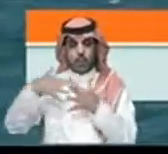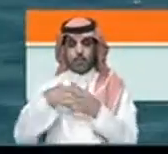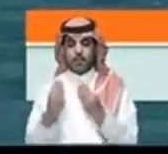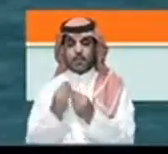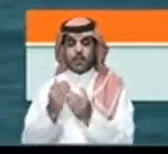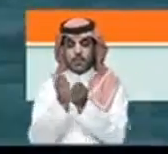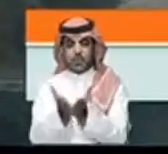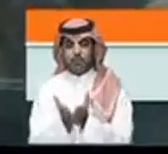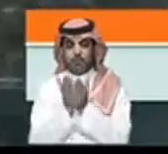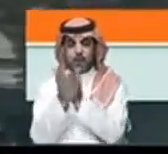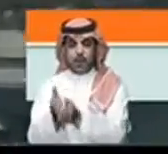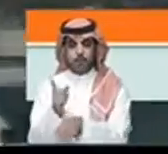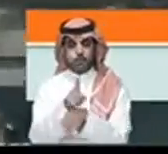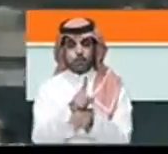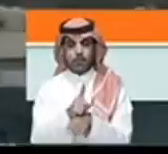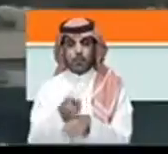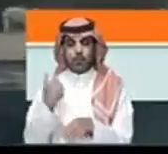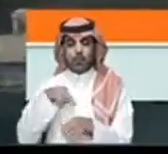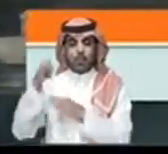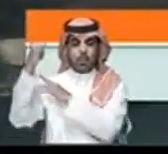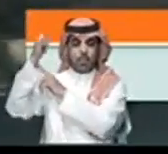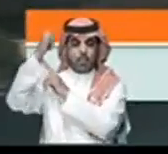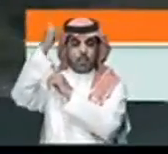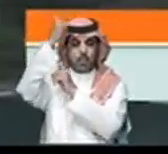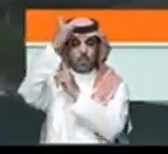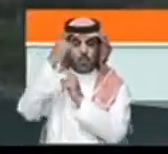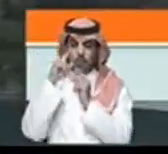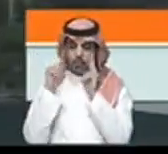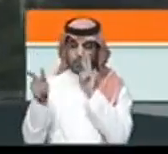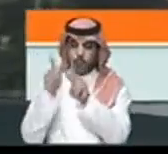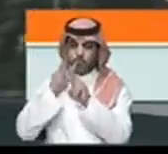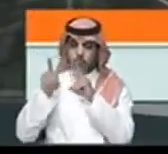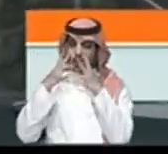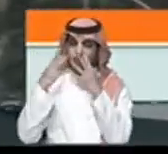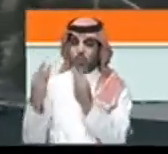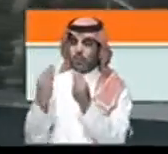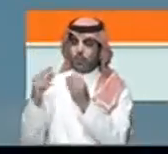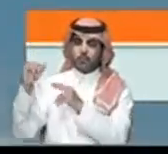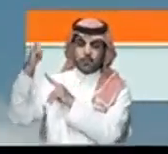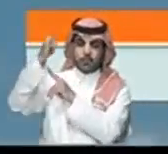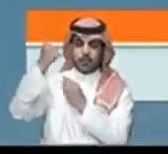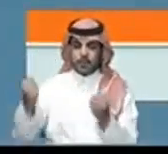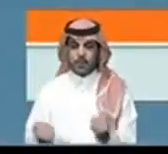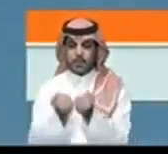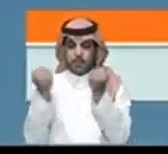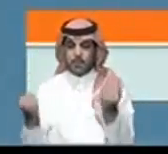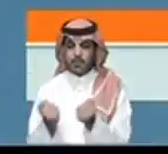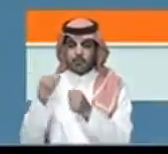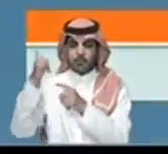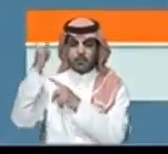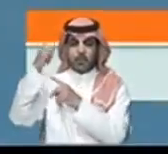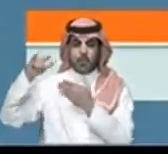سفن حربيه في الخليج الى جانب الاستعراضات الجويه التي قدمتها الطائرات الحربيه النفاثه وطائرات